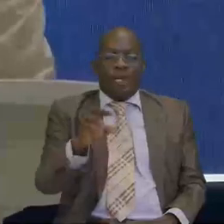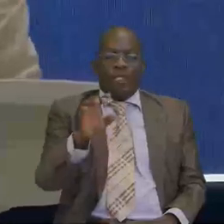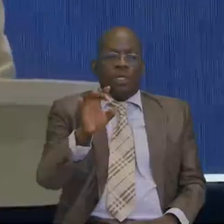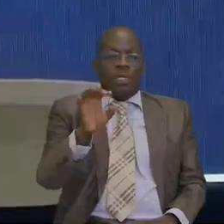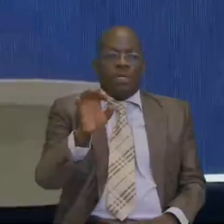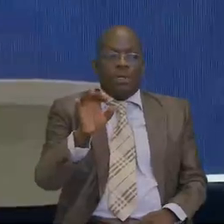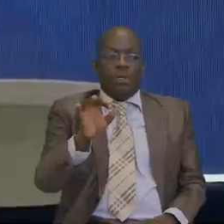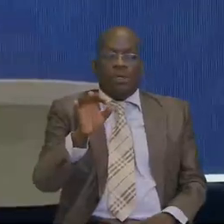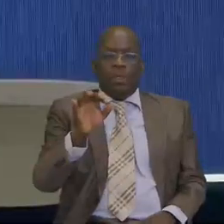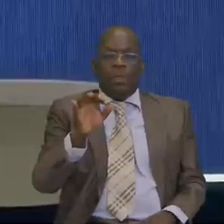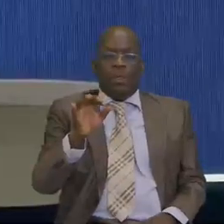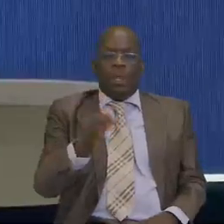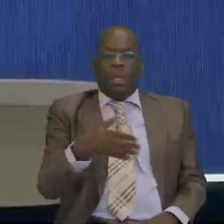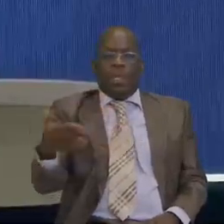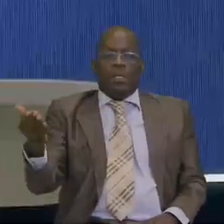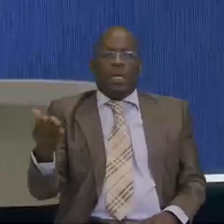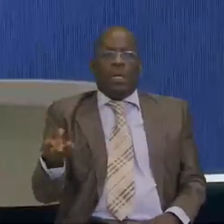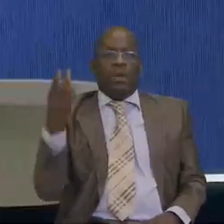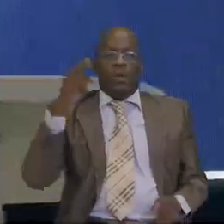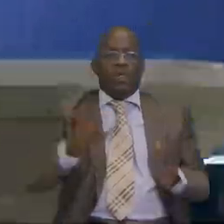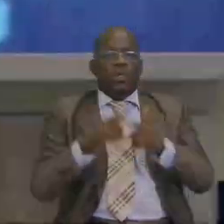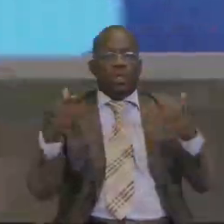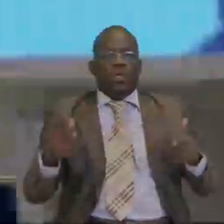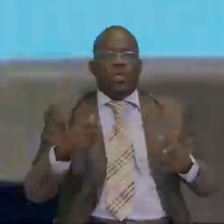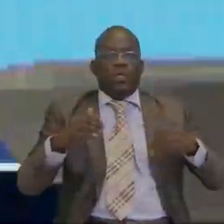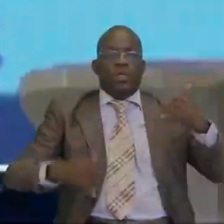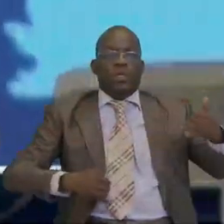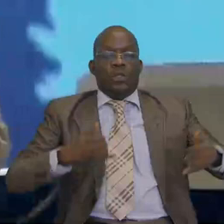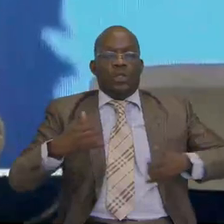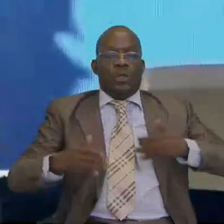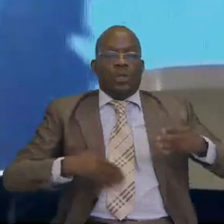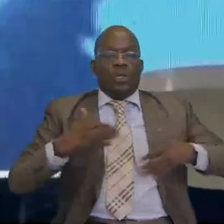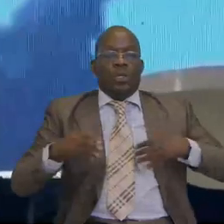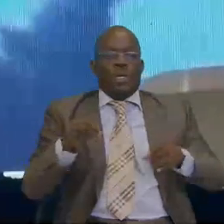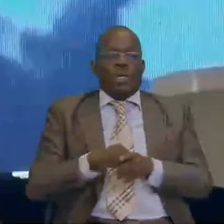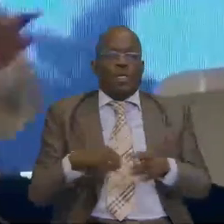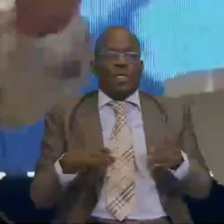Et une grande joie dans cette ville.